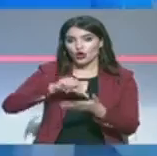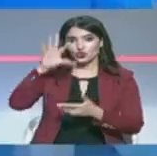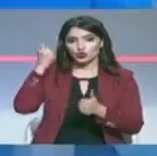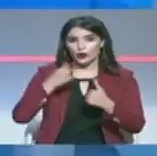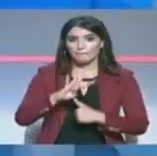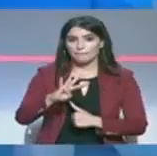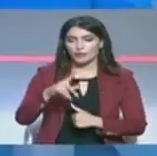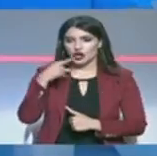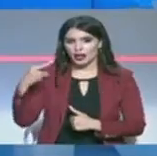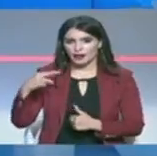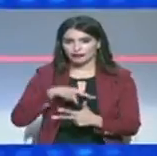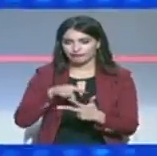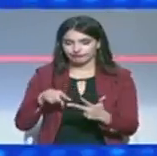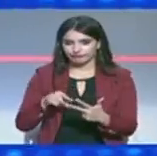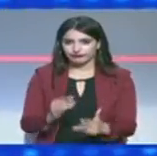ومنوبة ونابل.